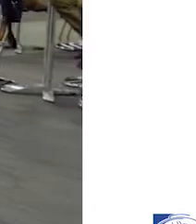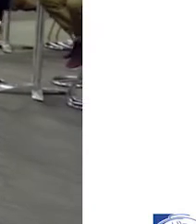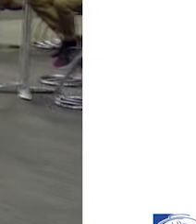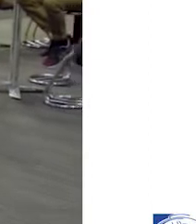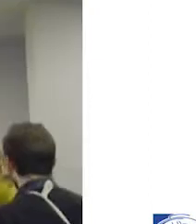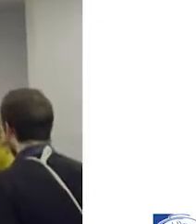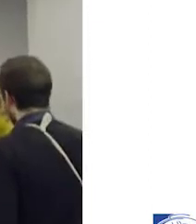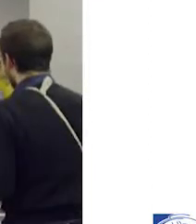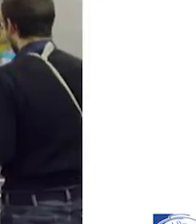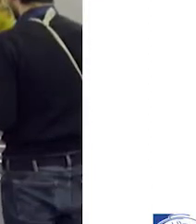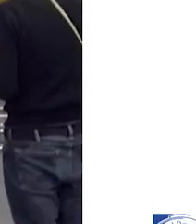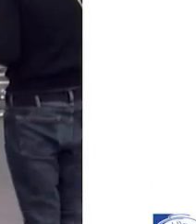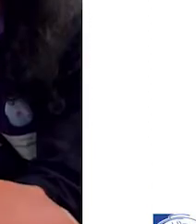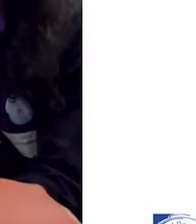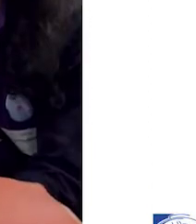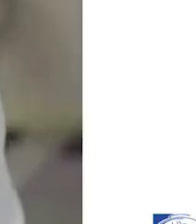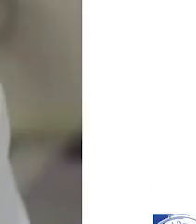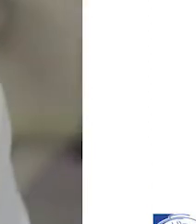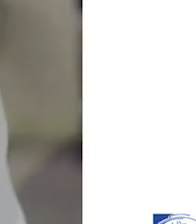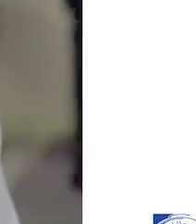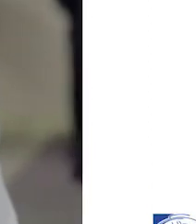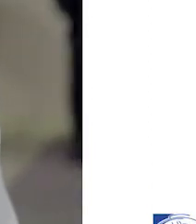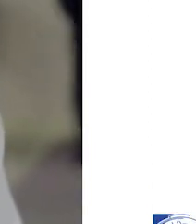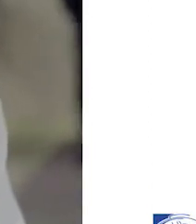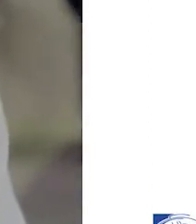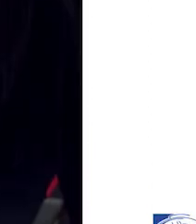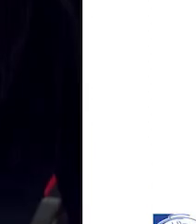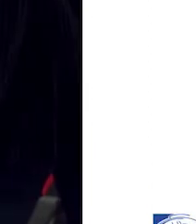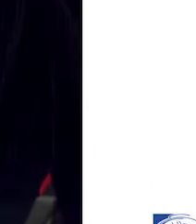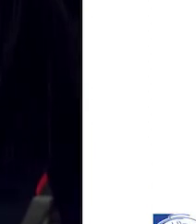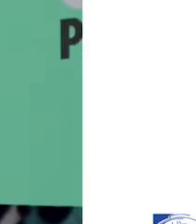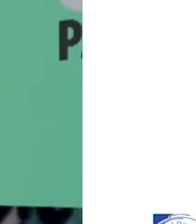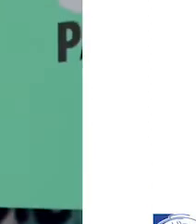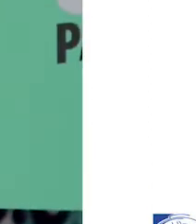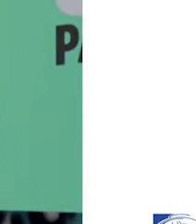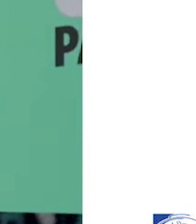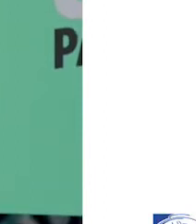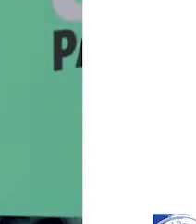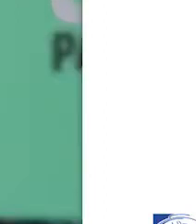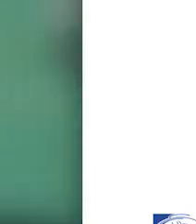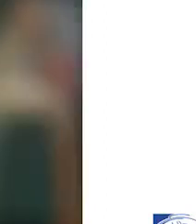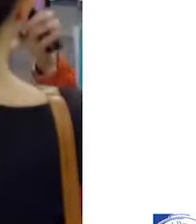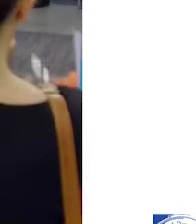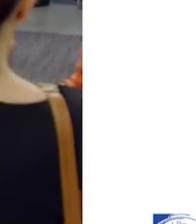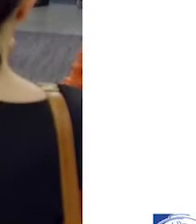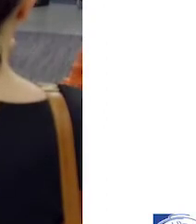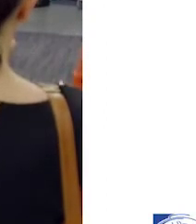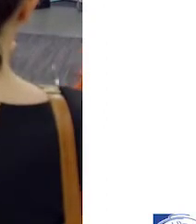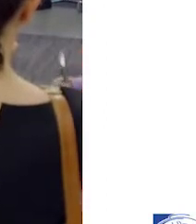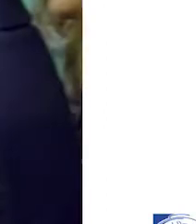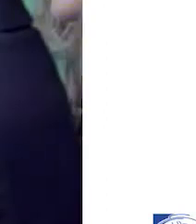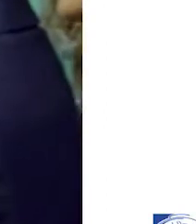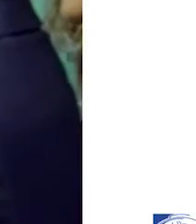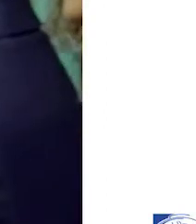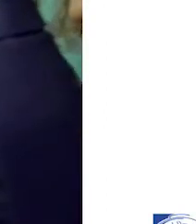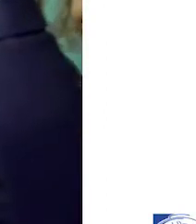Audace, compétence et bonne humeur étaient au rendez-vous du speed dating baptisé « Je pitch, tu pitch ». Organisé par le ministère